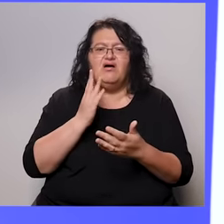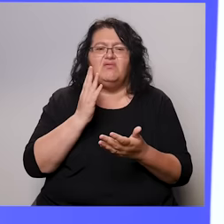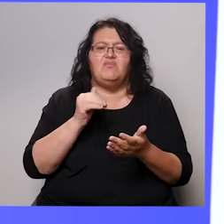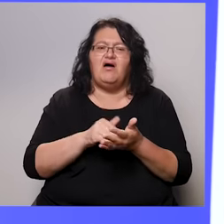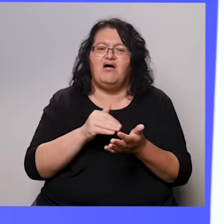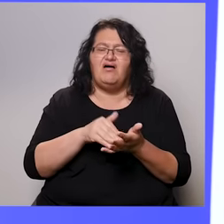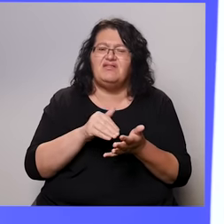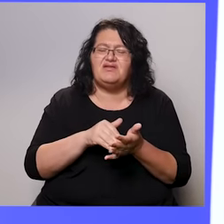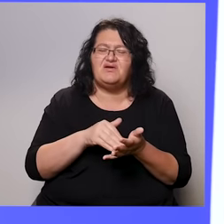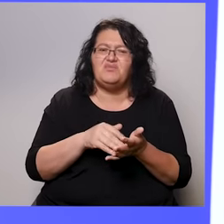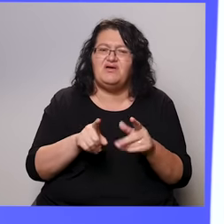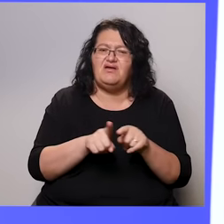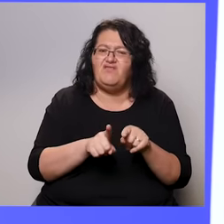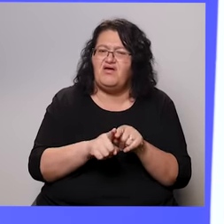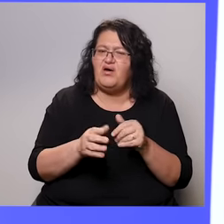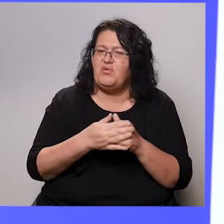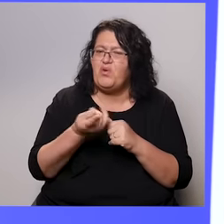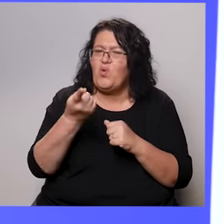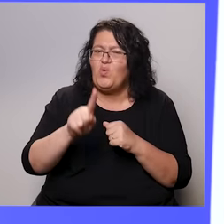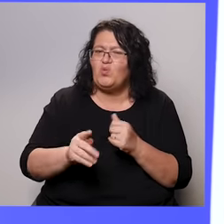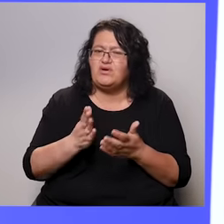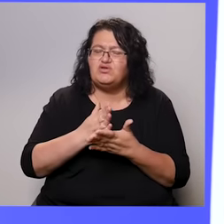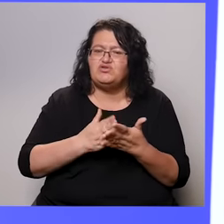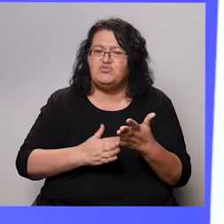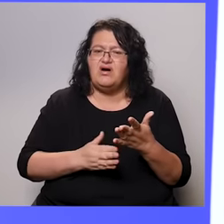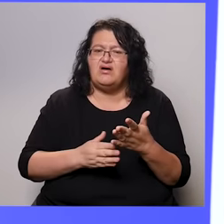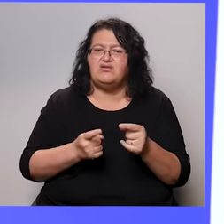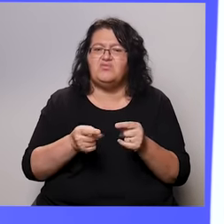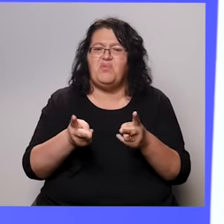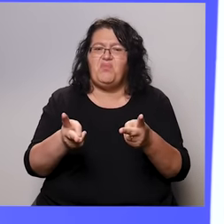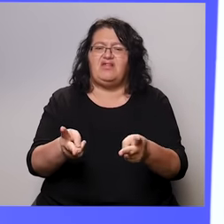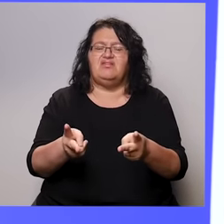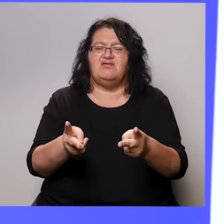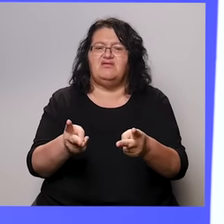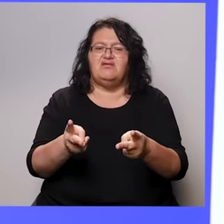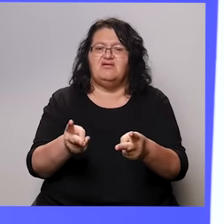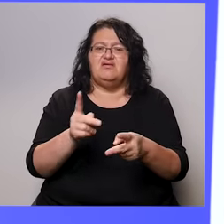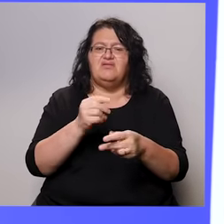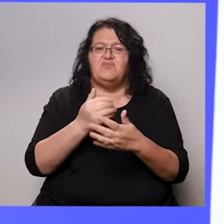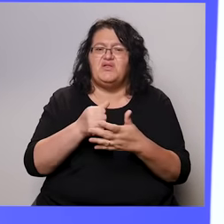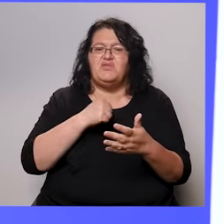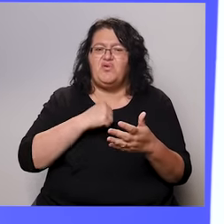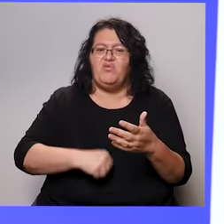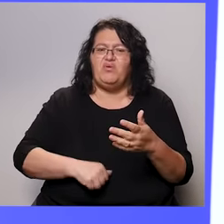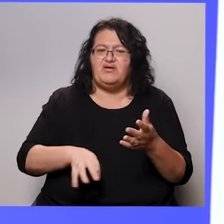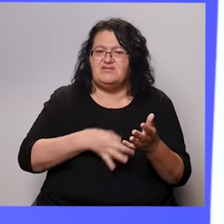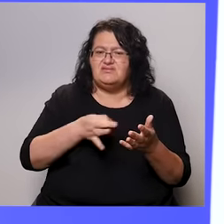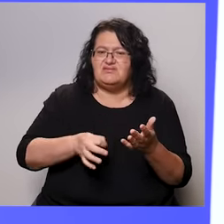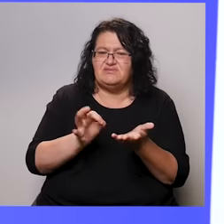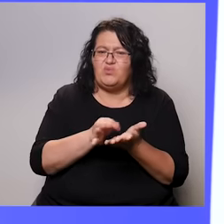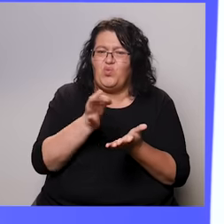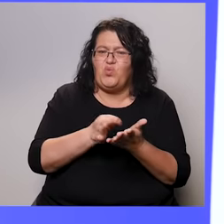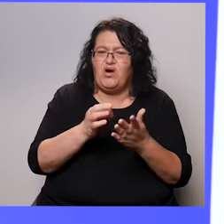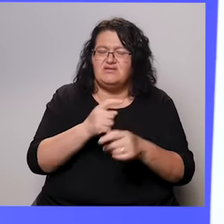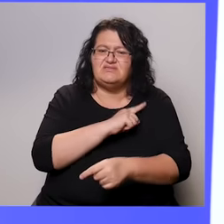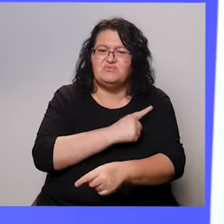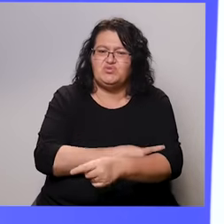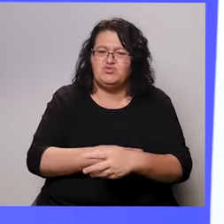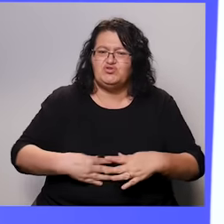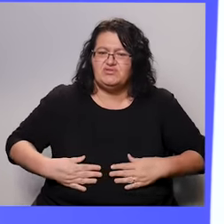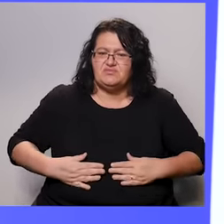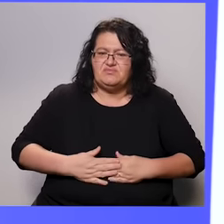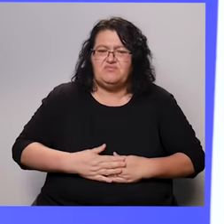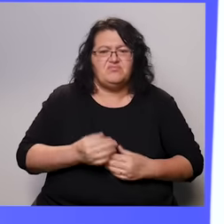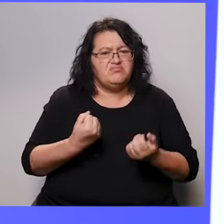stea undeva la, dacă nu mă înșel, o lună jumătate, asta doar întinsă pe pat după intervenția abdominoplastiei. Nu putea să